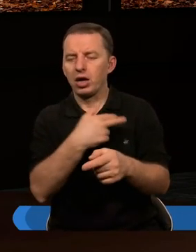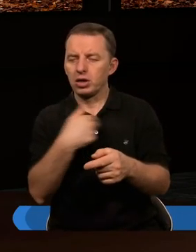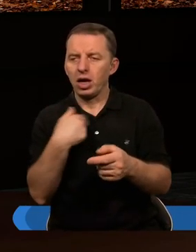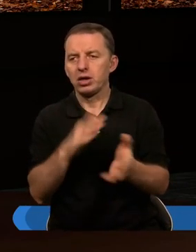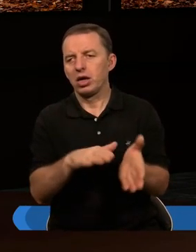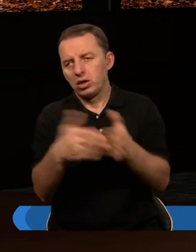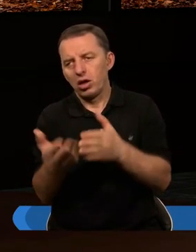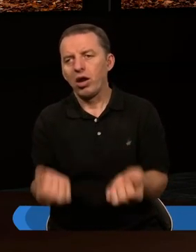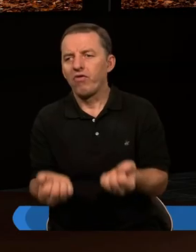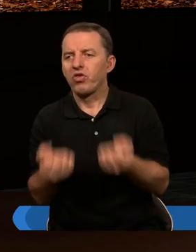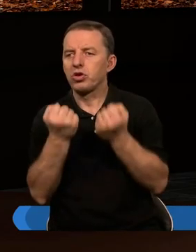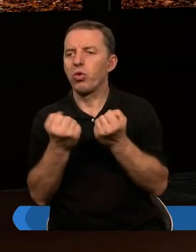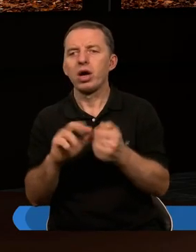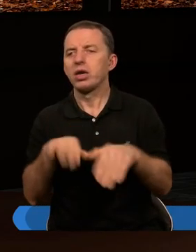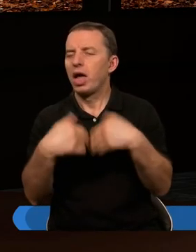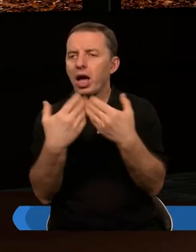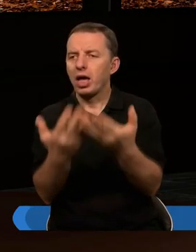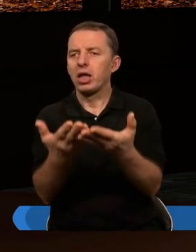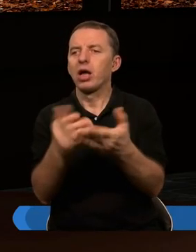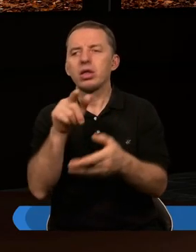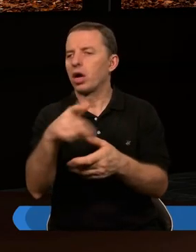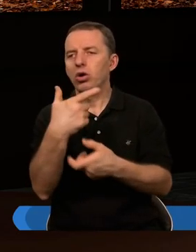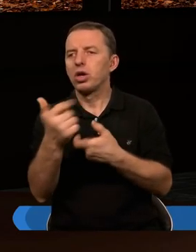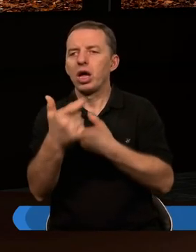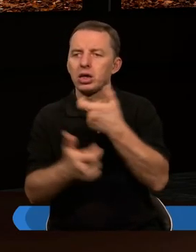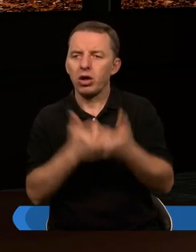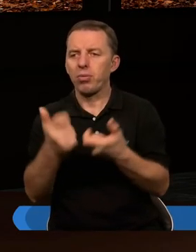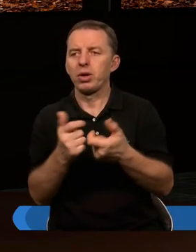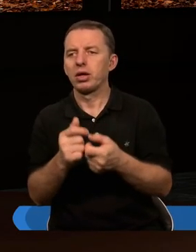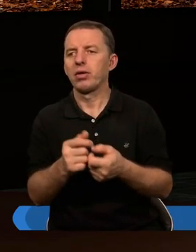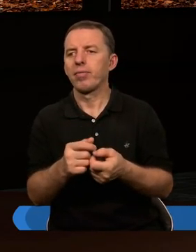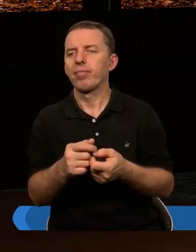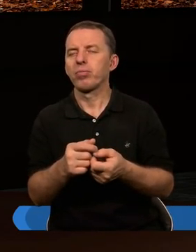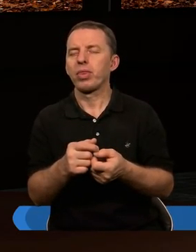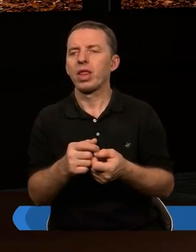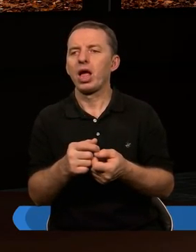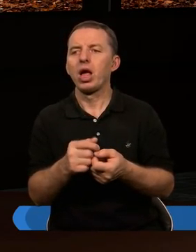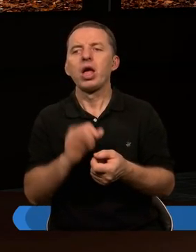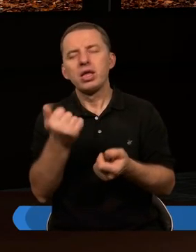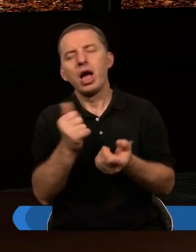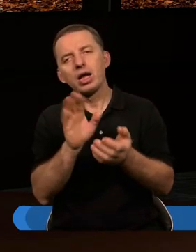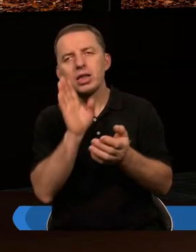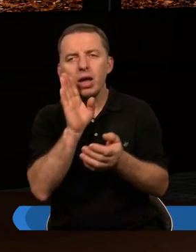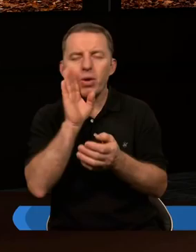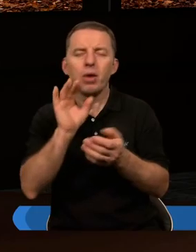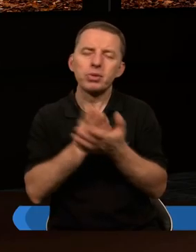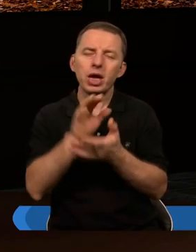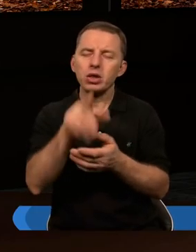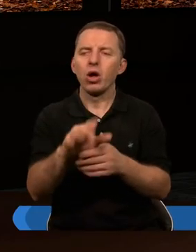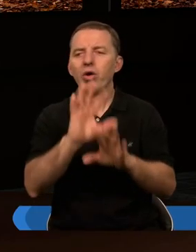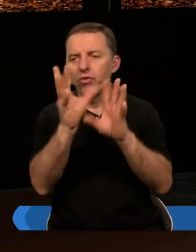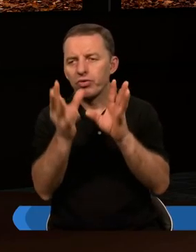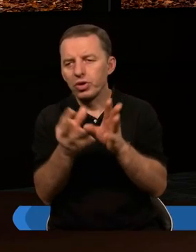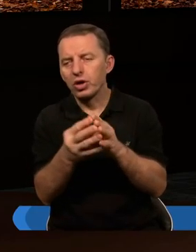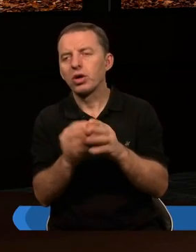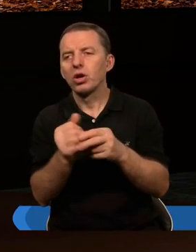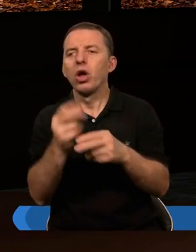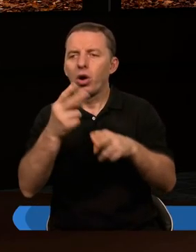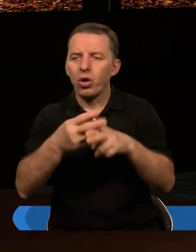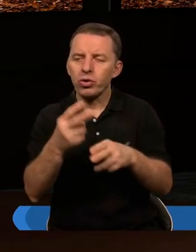strony wysiłek. Nie da się, żeby tego nie zrobić. No bo jak gdyby przez to wszystko, co ten świat nam teraz